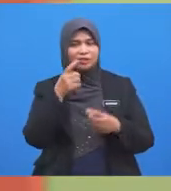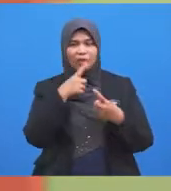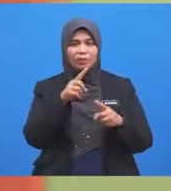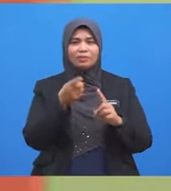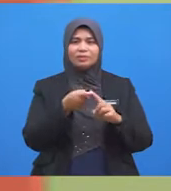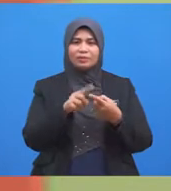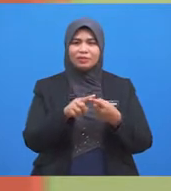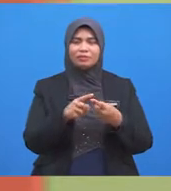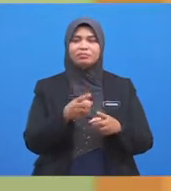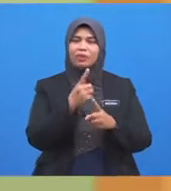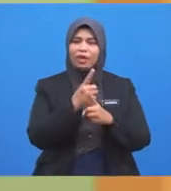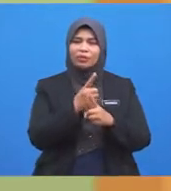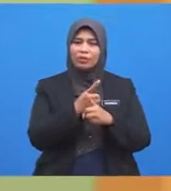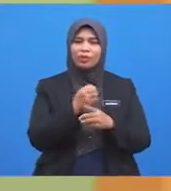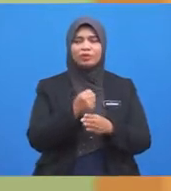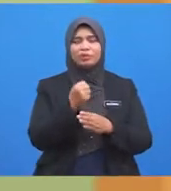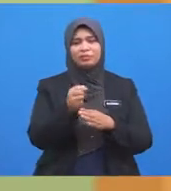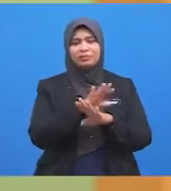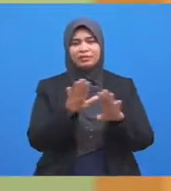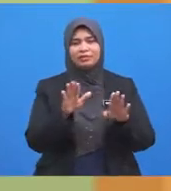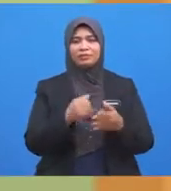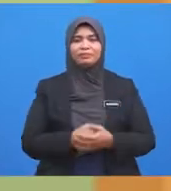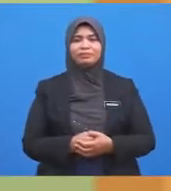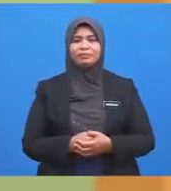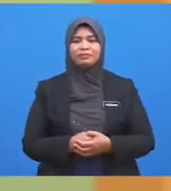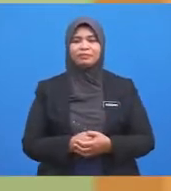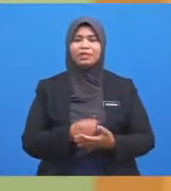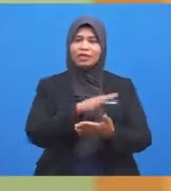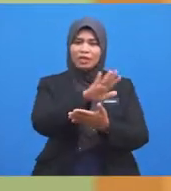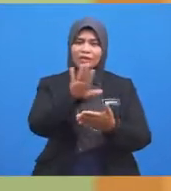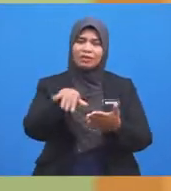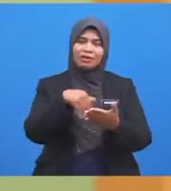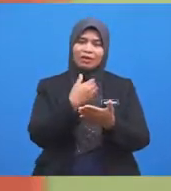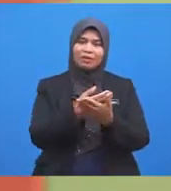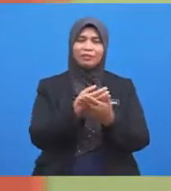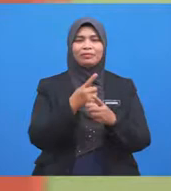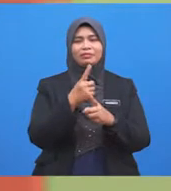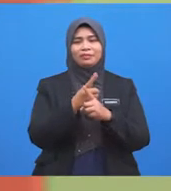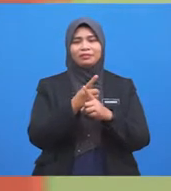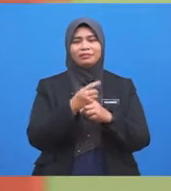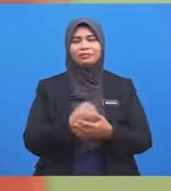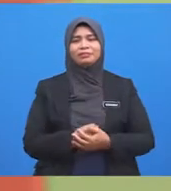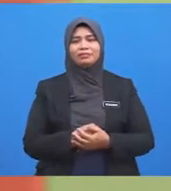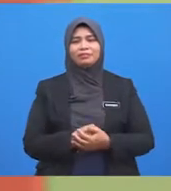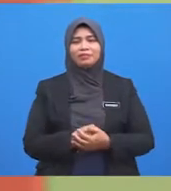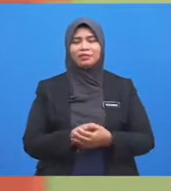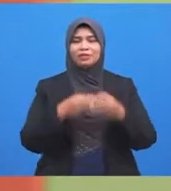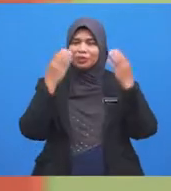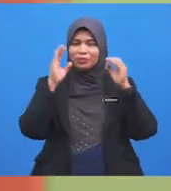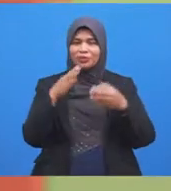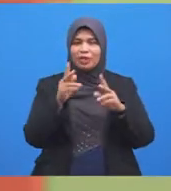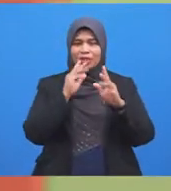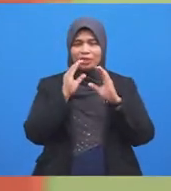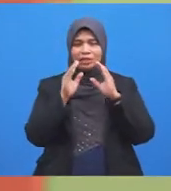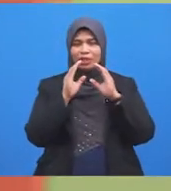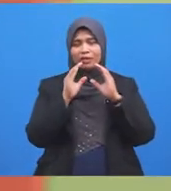kamu. Betul tak? Ya, cikgu. Semuanya betul. Kan cikgu kata, murid-murid